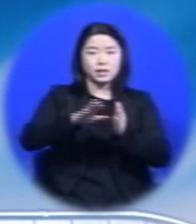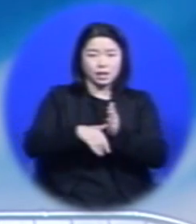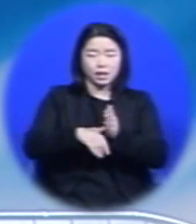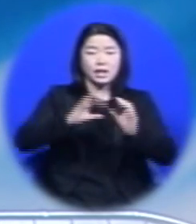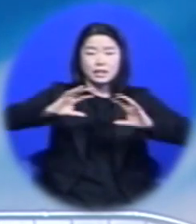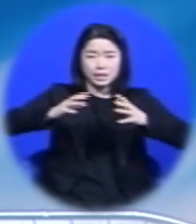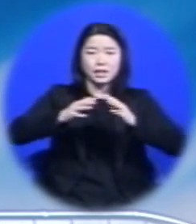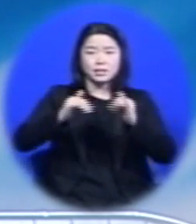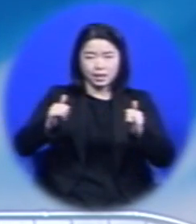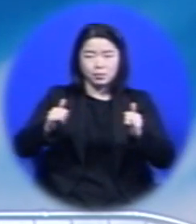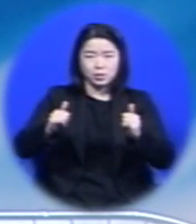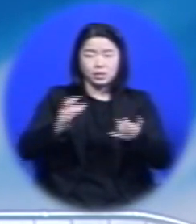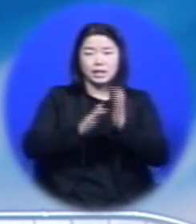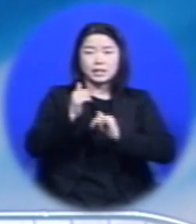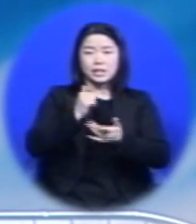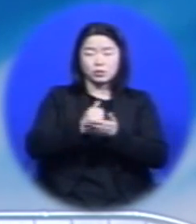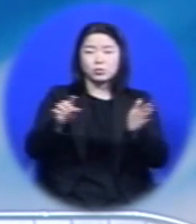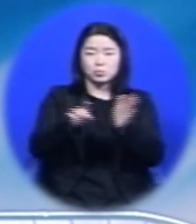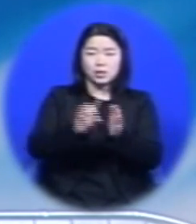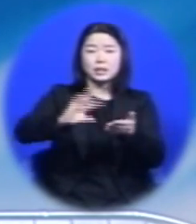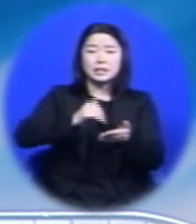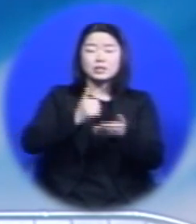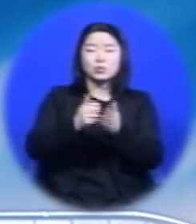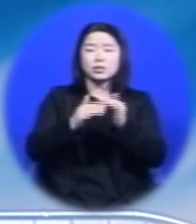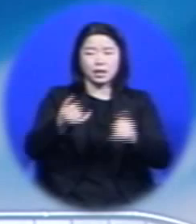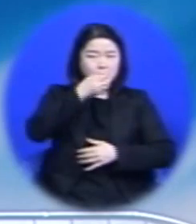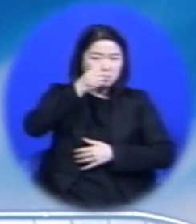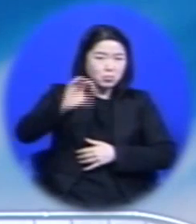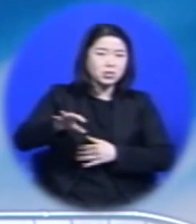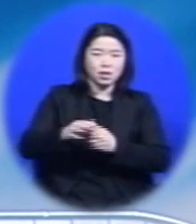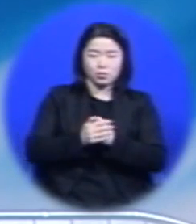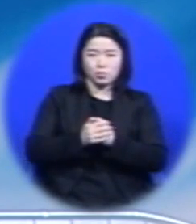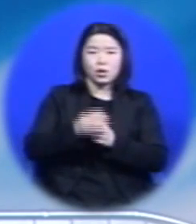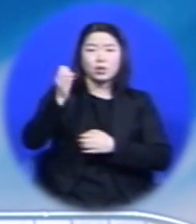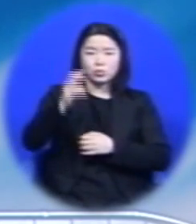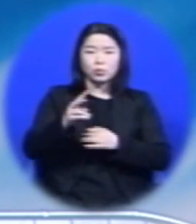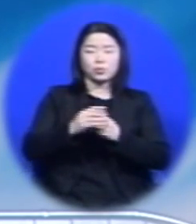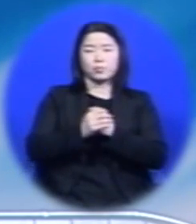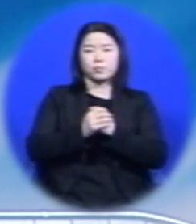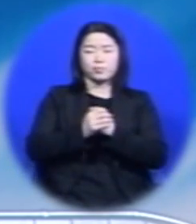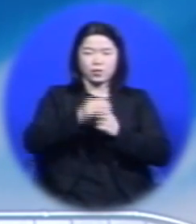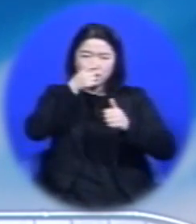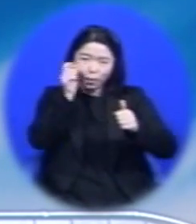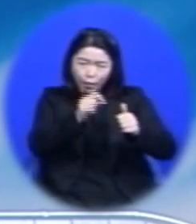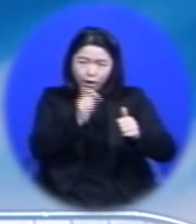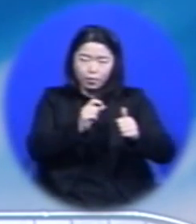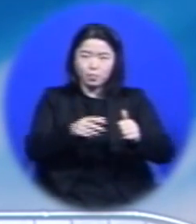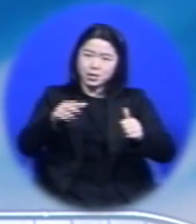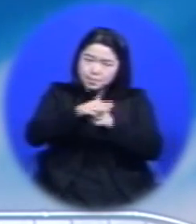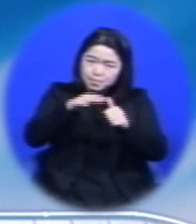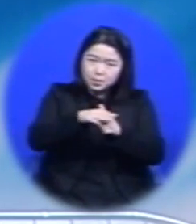세상 사람들은 예수 믿는 그리스도인들을 무시하고 그리고 어 욕하고